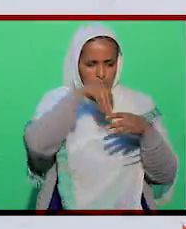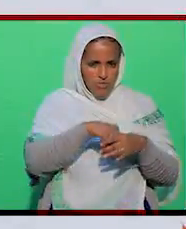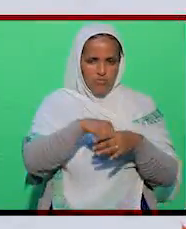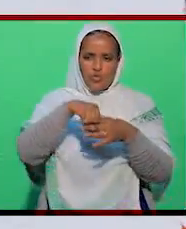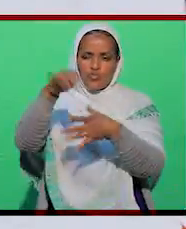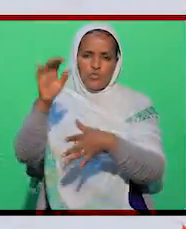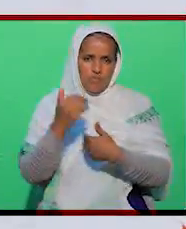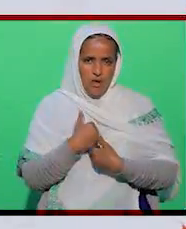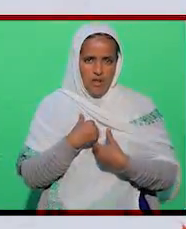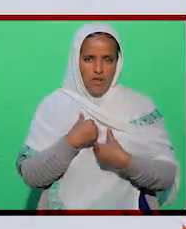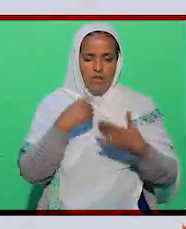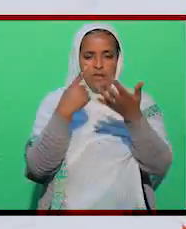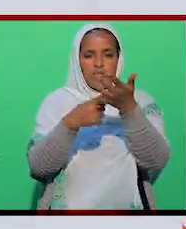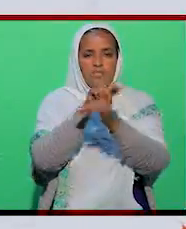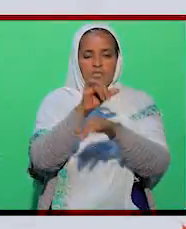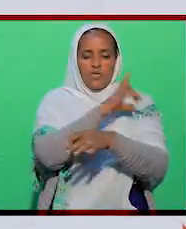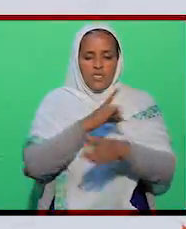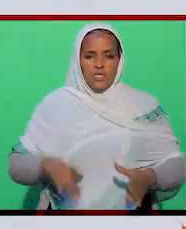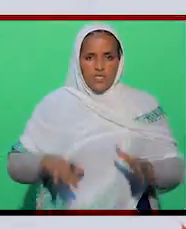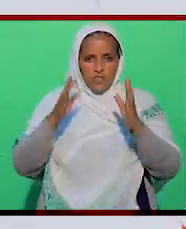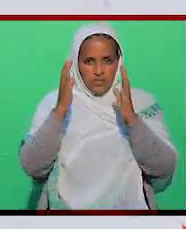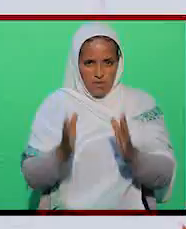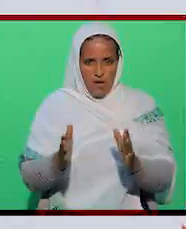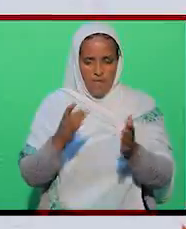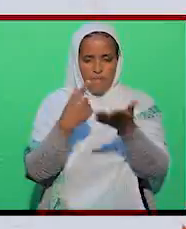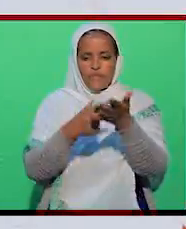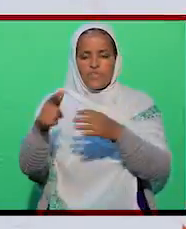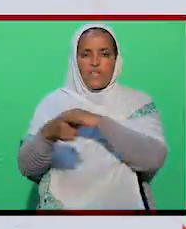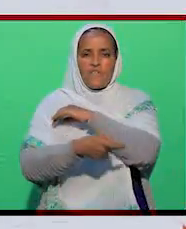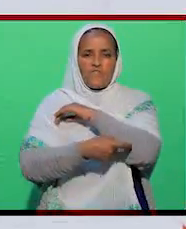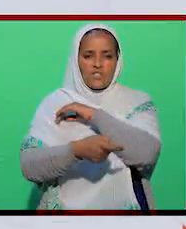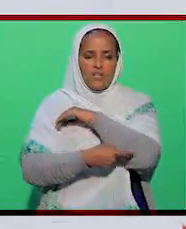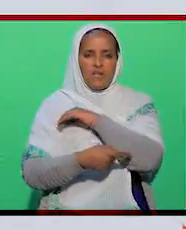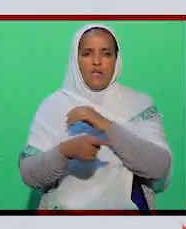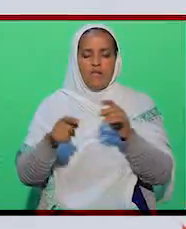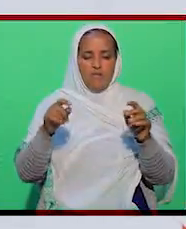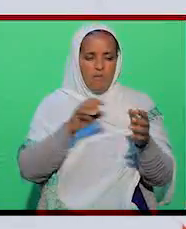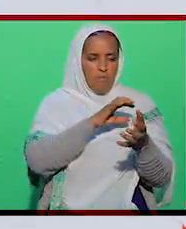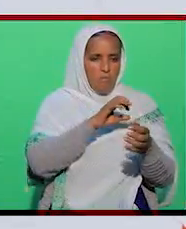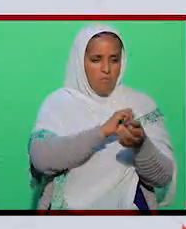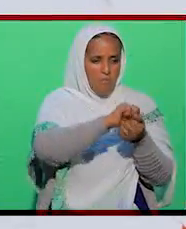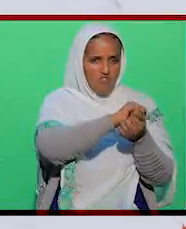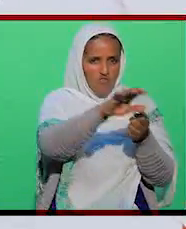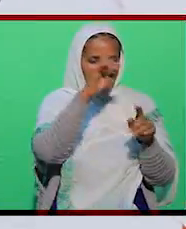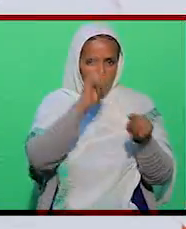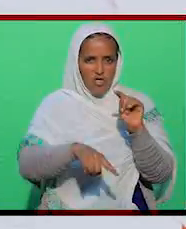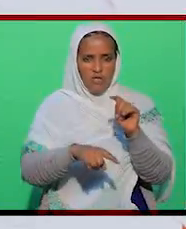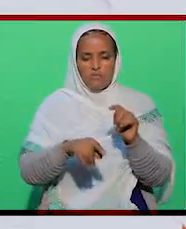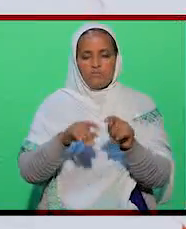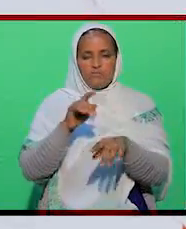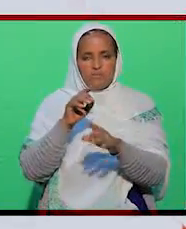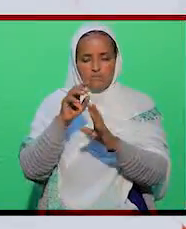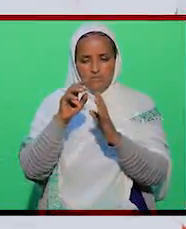ከውጭም ከውስጥም ማለት ነው። ስለዚህ እንደ ምእመን እንደ ክርስቲያን እነዚህን ፈተናዎች ያው ማጥፋት ባይቻል